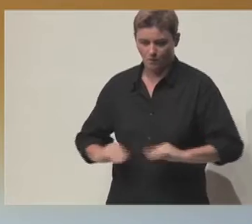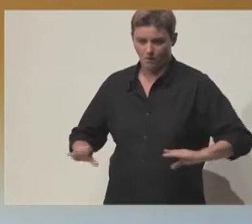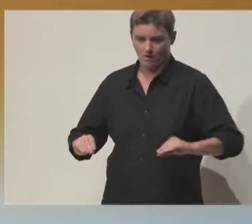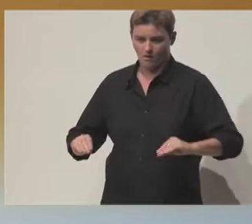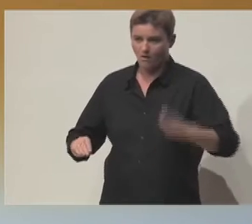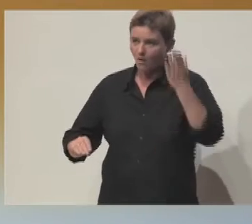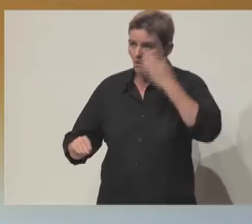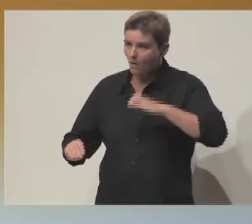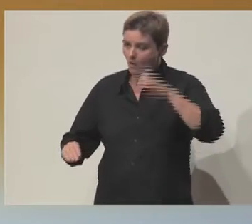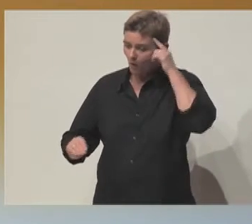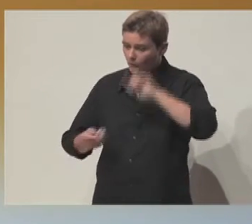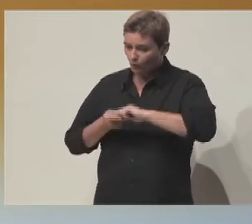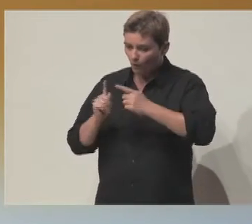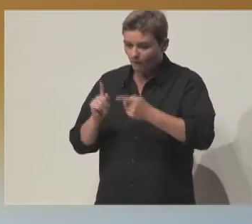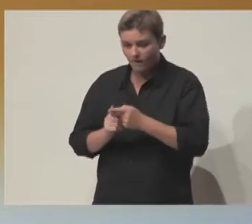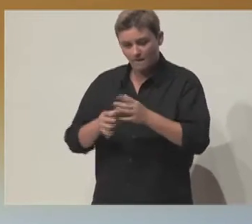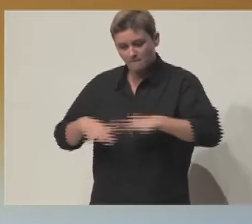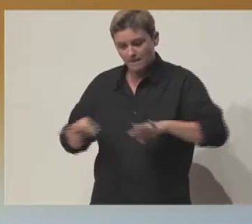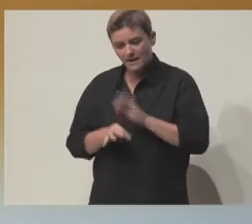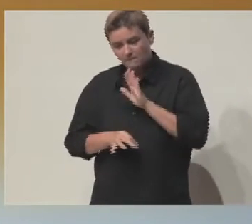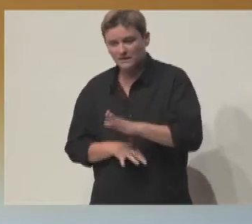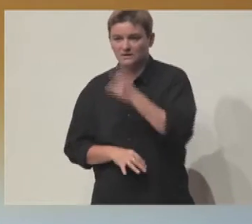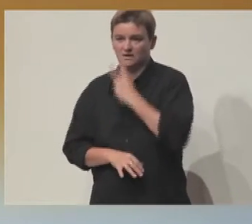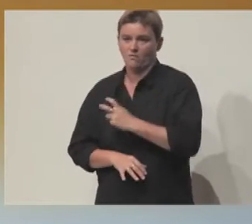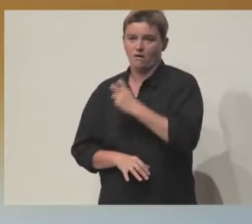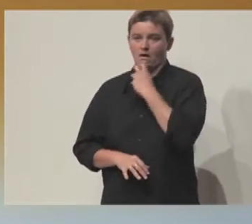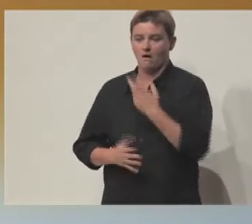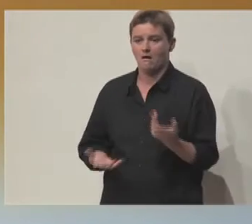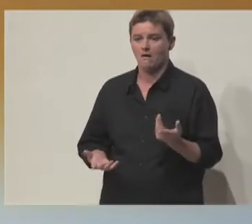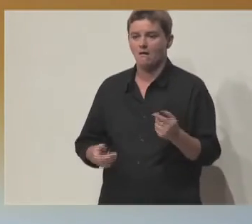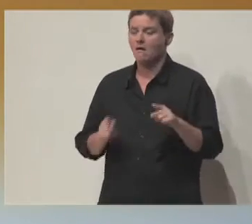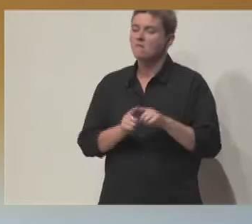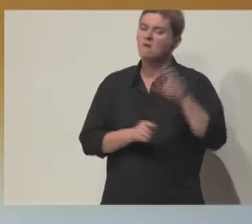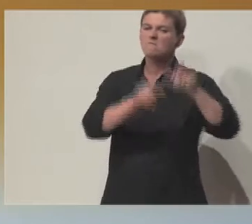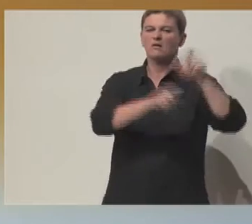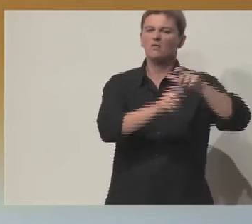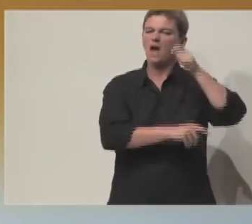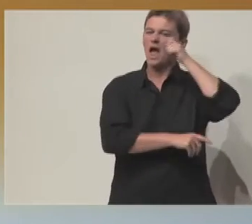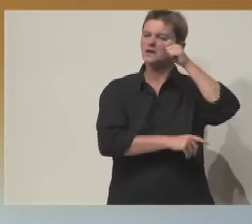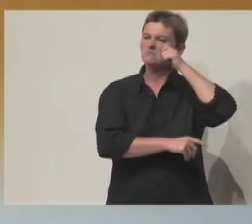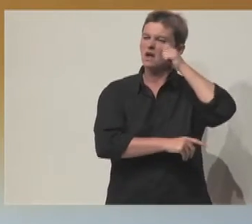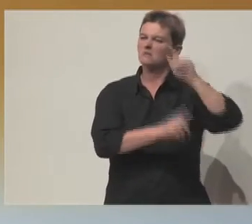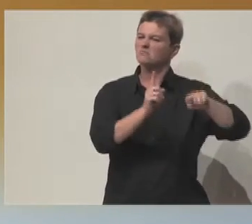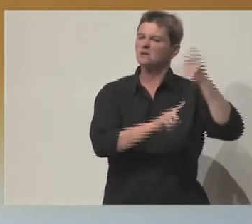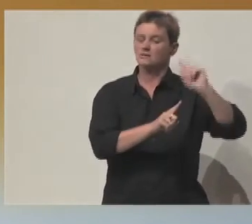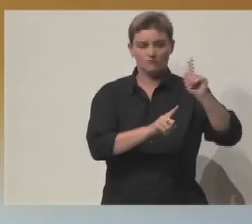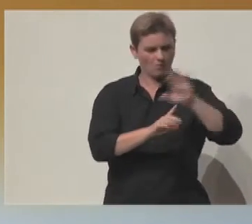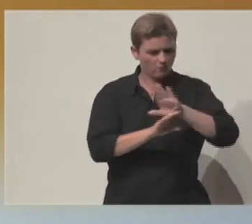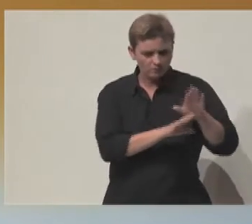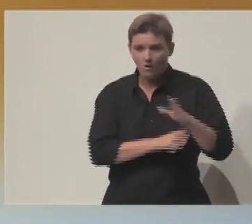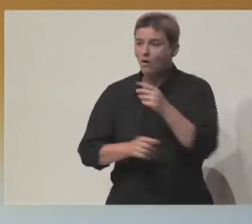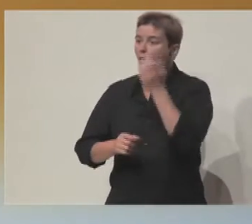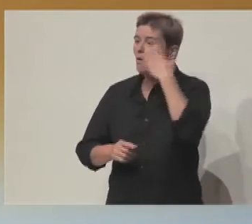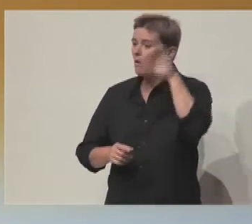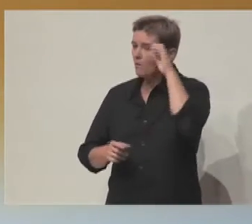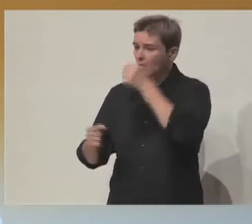affaire de citoyens pas affaire d'experts spécialisés affaire de citoyens parce que toutes